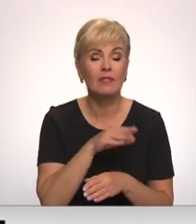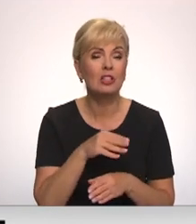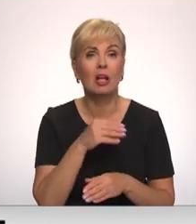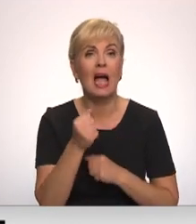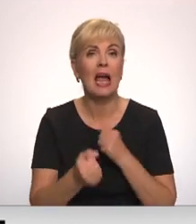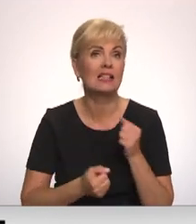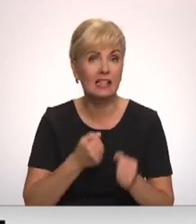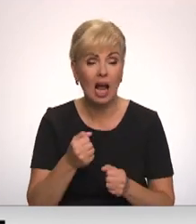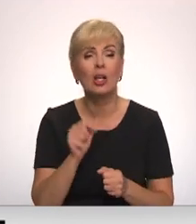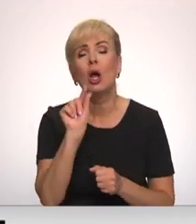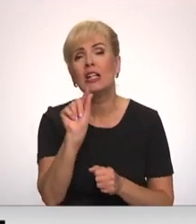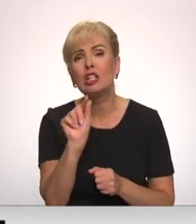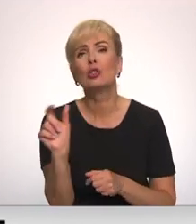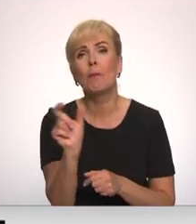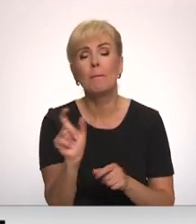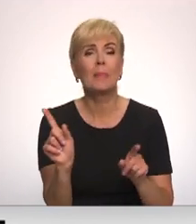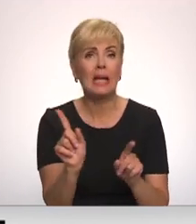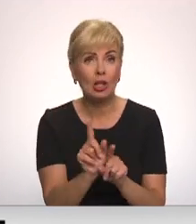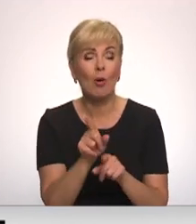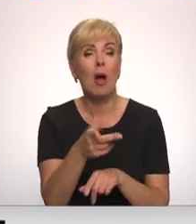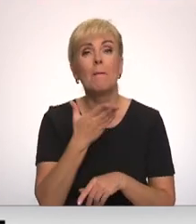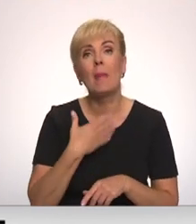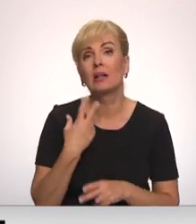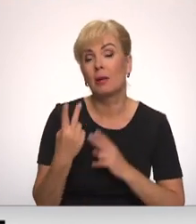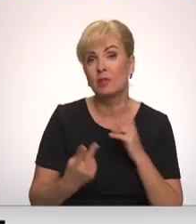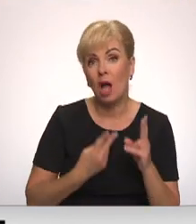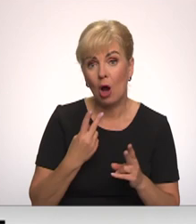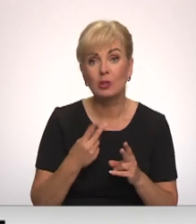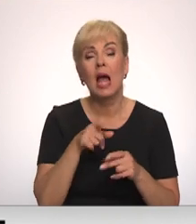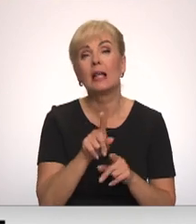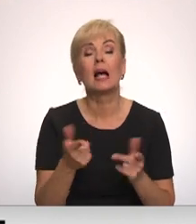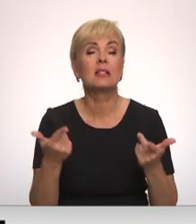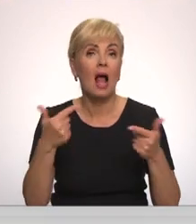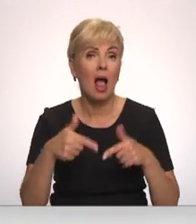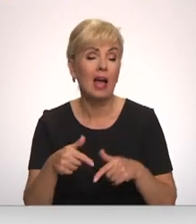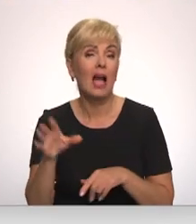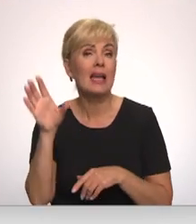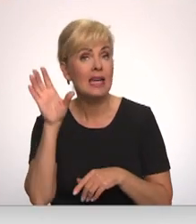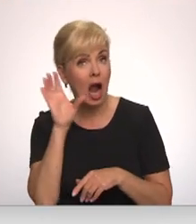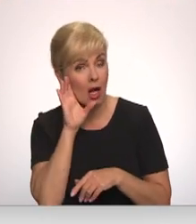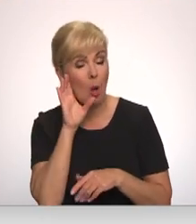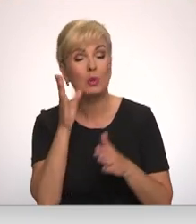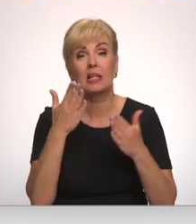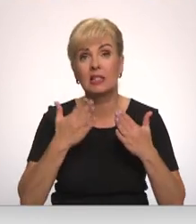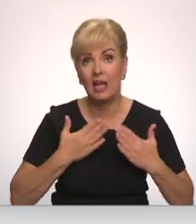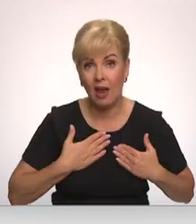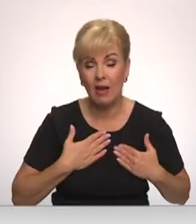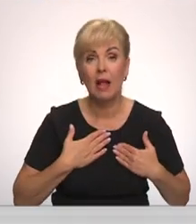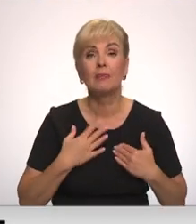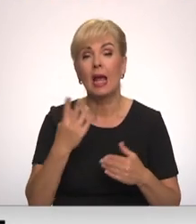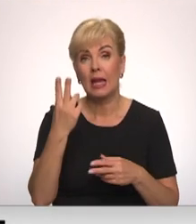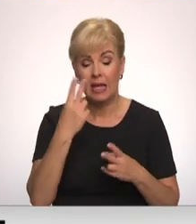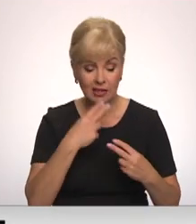skrējienā. Kaut uz īsu brīdi, bet tās ir tādas patīkamas emocijas. Tas ir laiks, kad ieklausīties sevi, ieskatīties